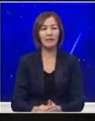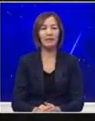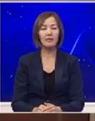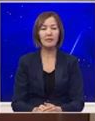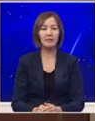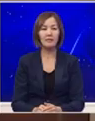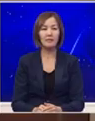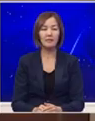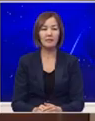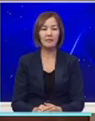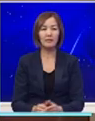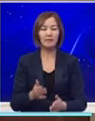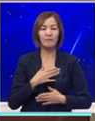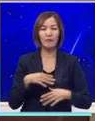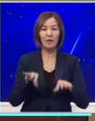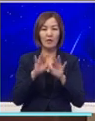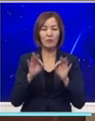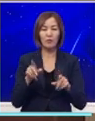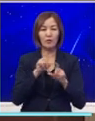Маған өнер мектебі